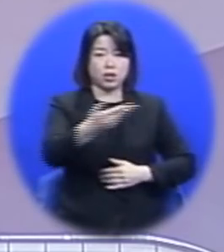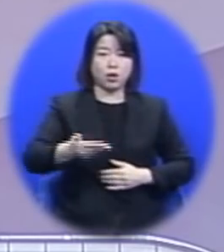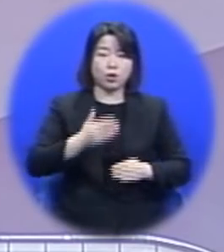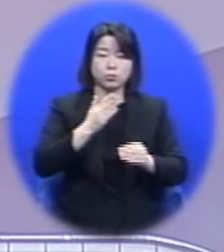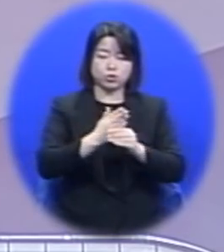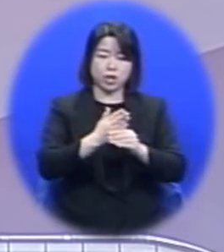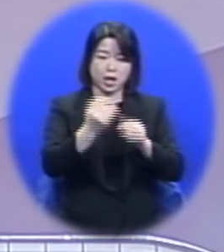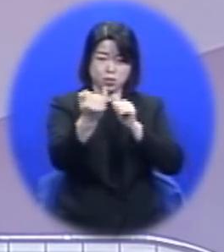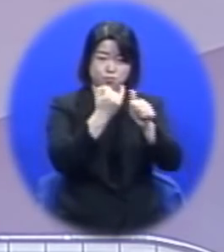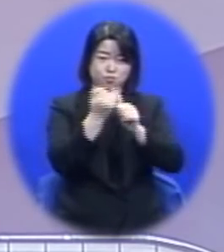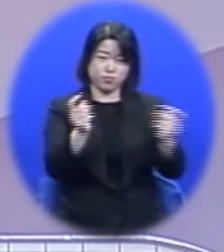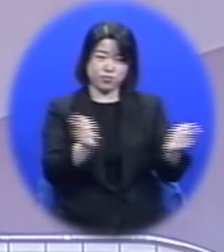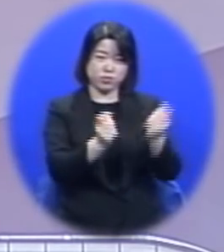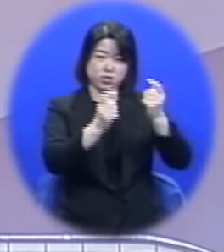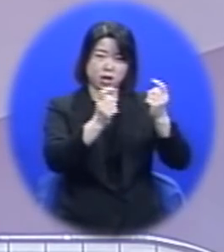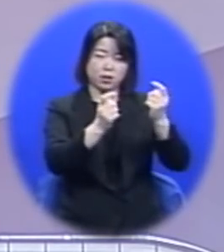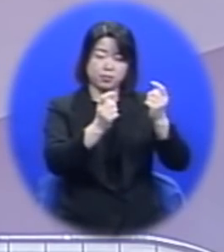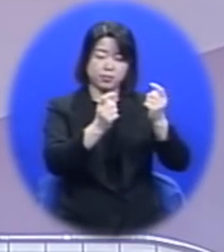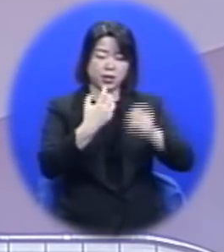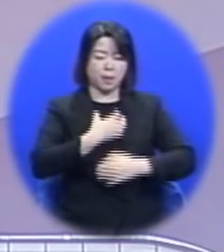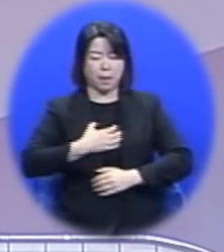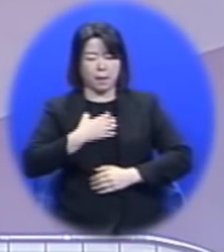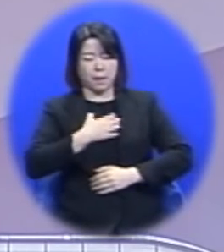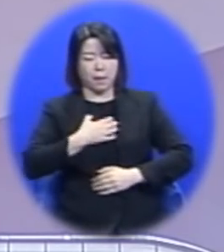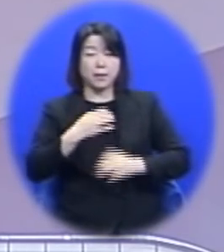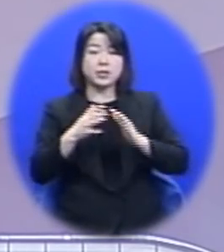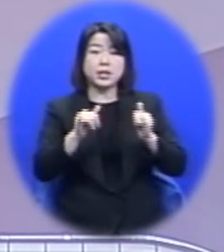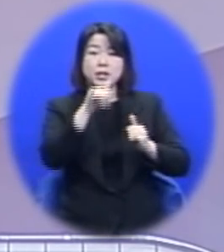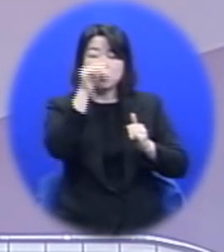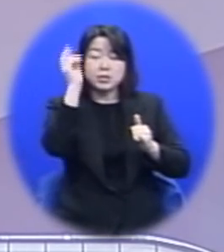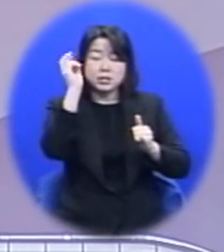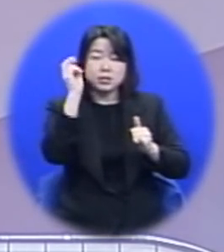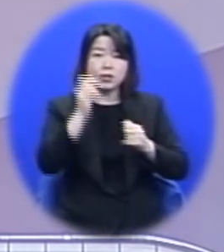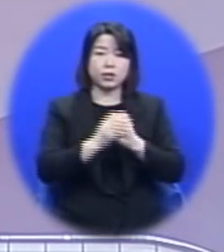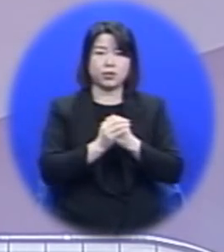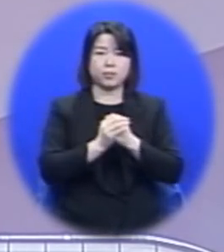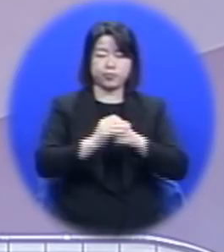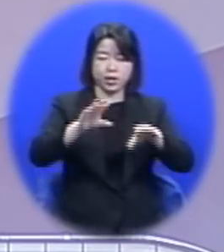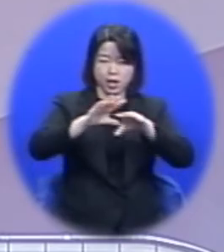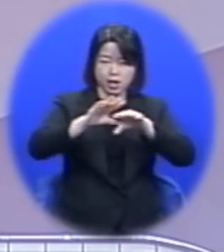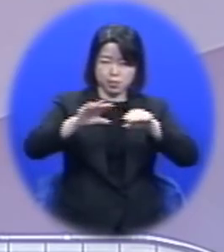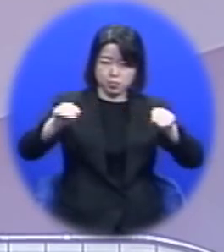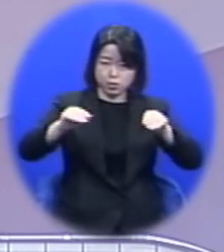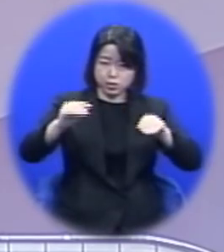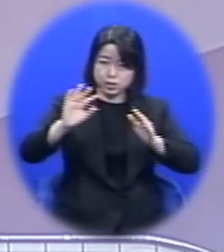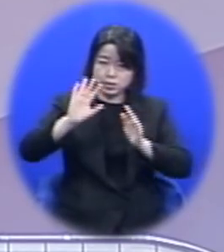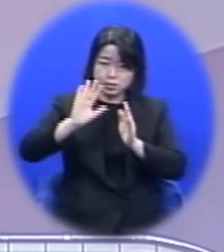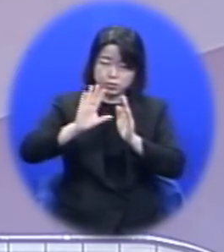부부 싸움을 하시면서 괴로워하시는 분이 있으실 거예요. 해결될 때가 올까요?